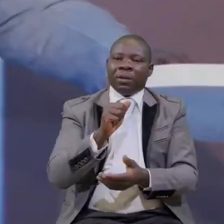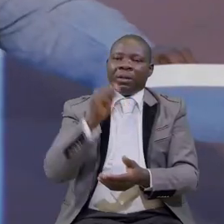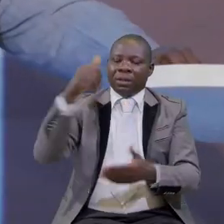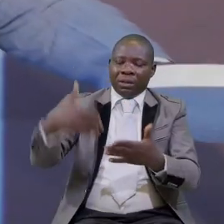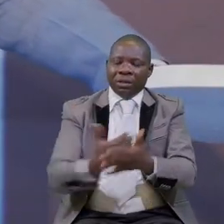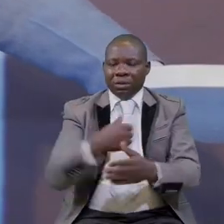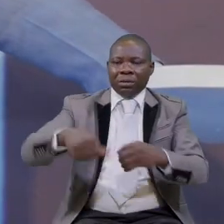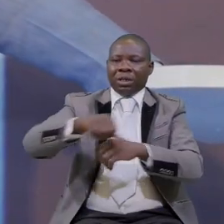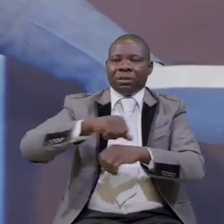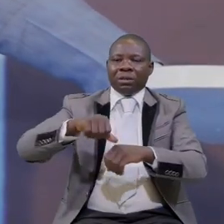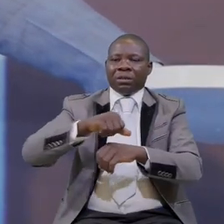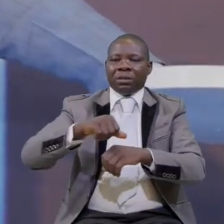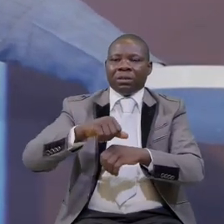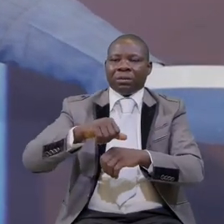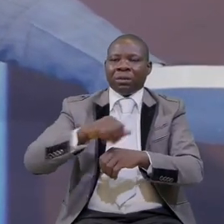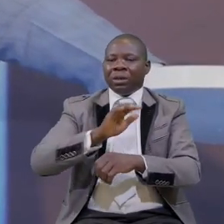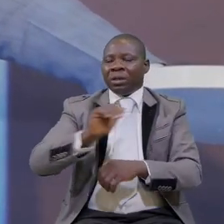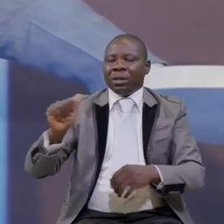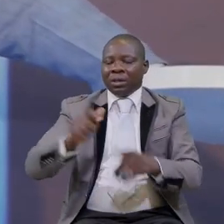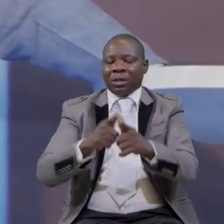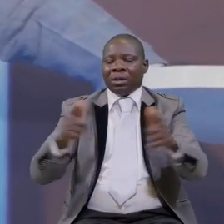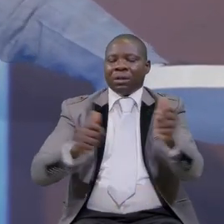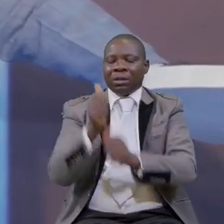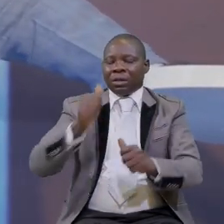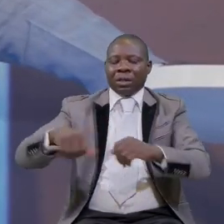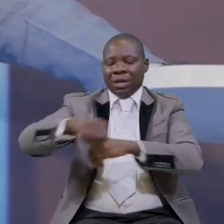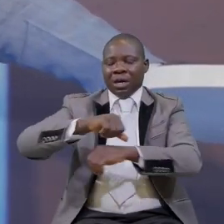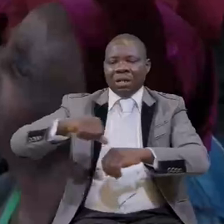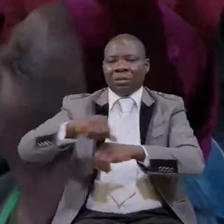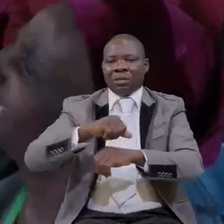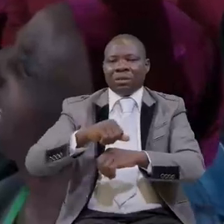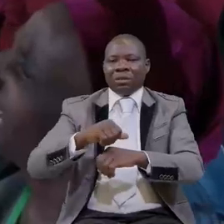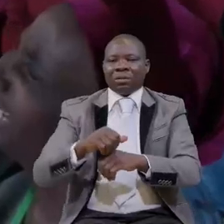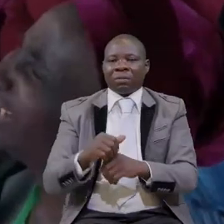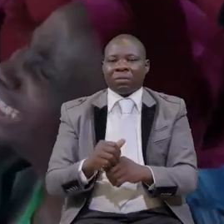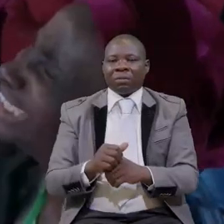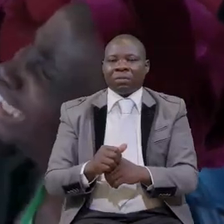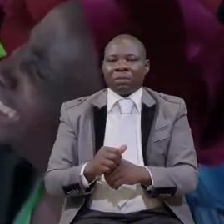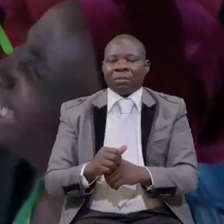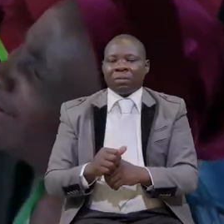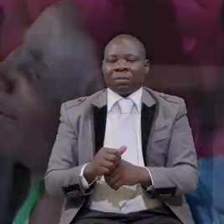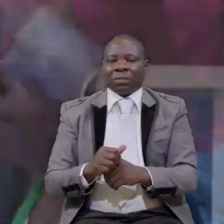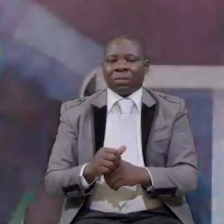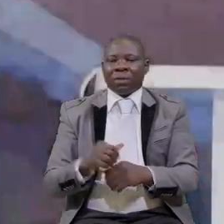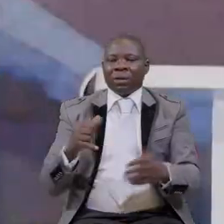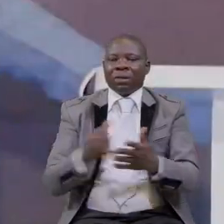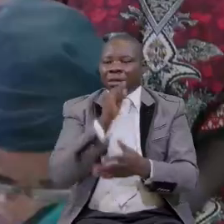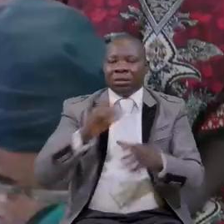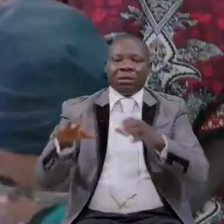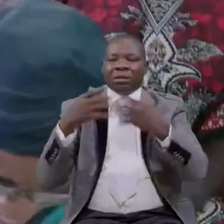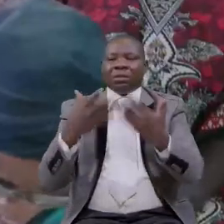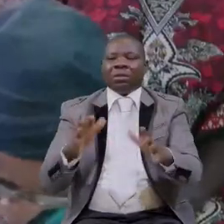Une nouvelle onction. Une plus grande onction. C'est